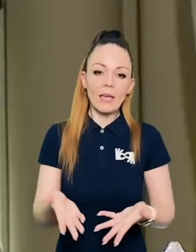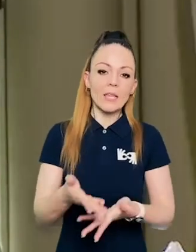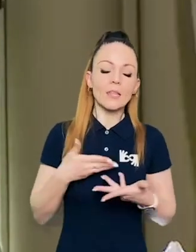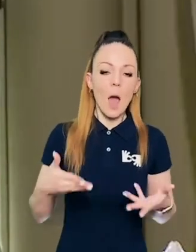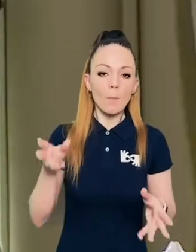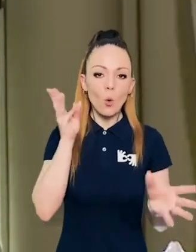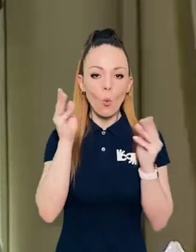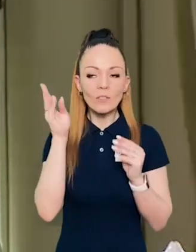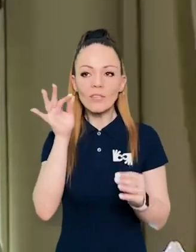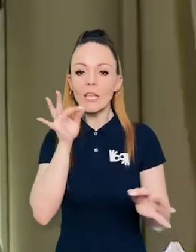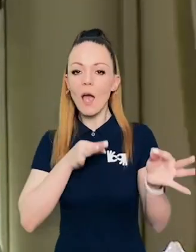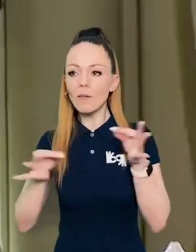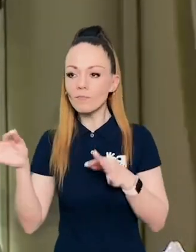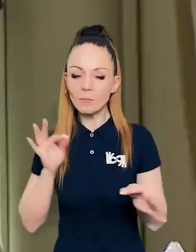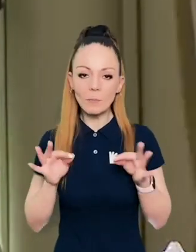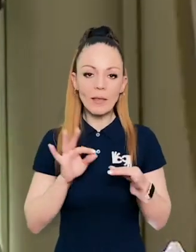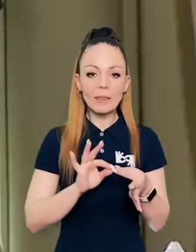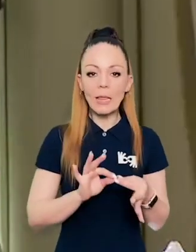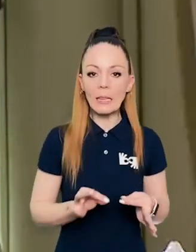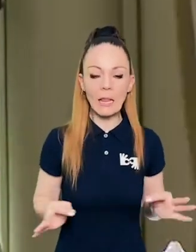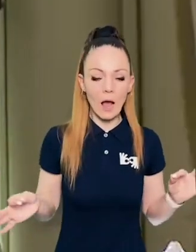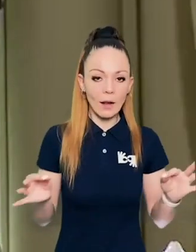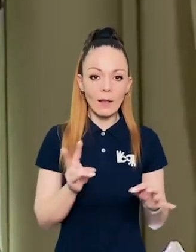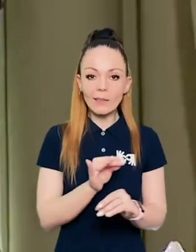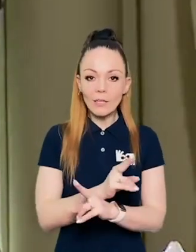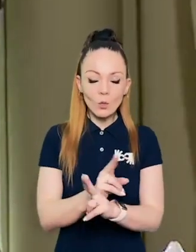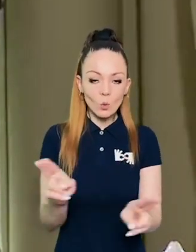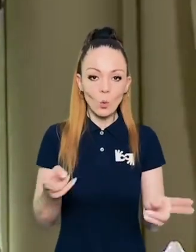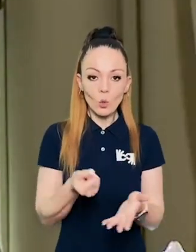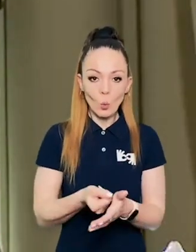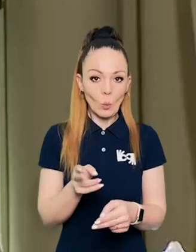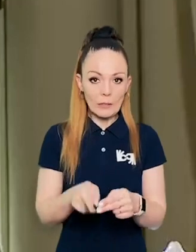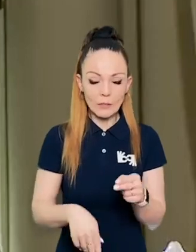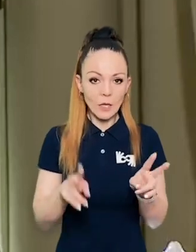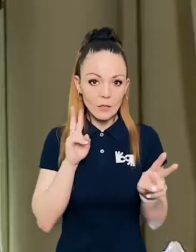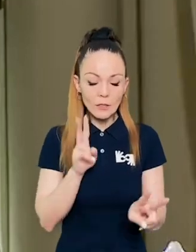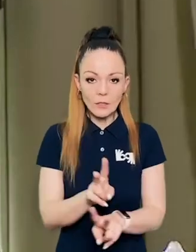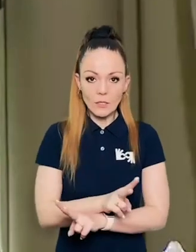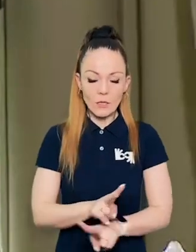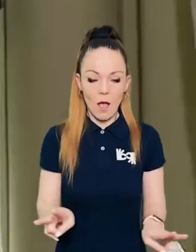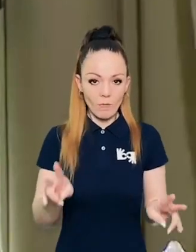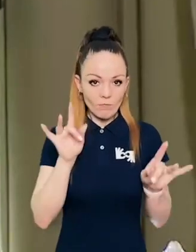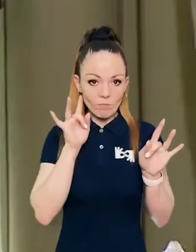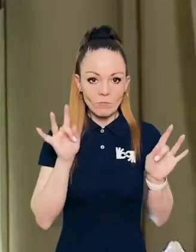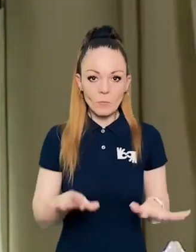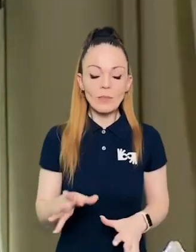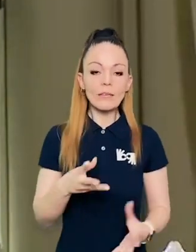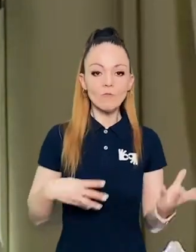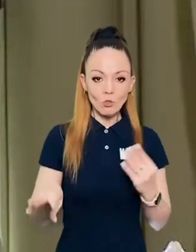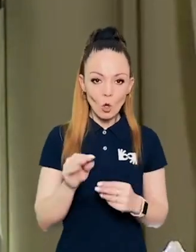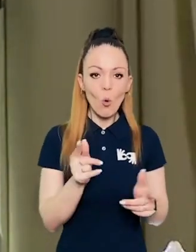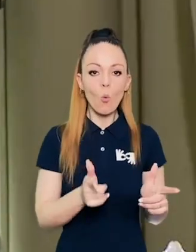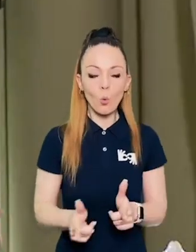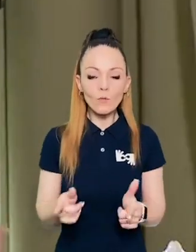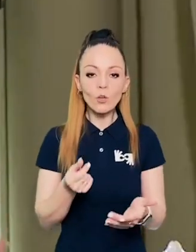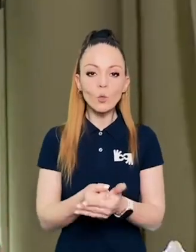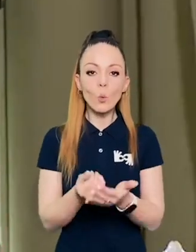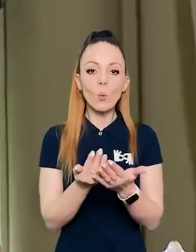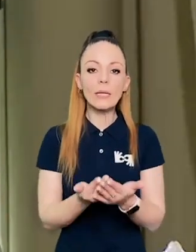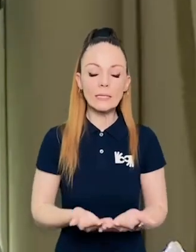вам розвідки чи нам розвідки не говорили, деталі ніхто до кінця не знав.